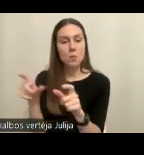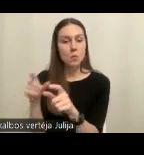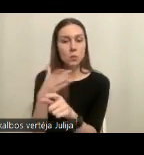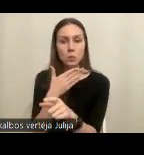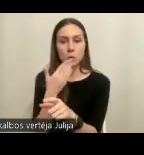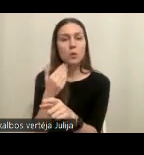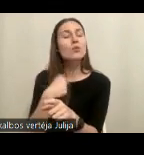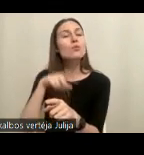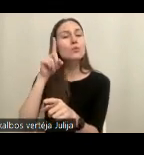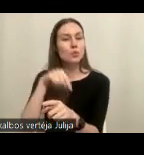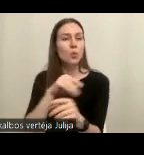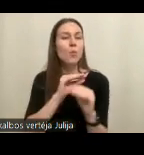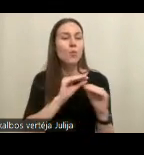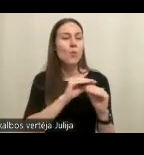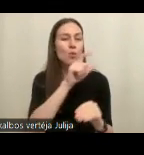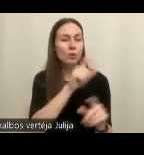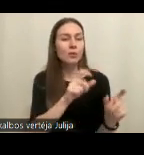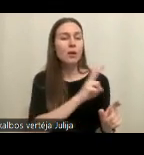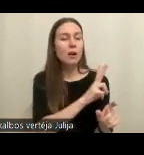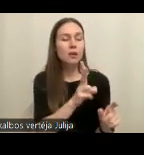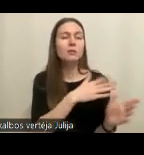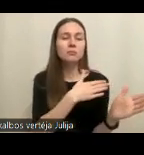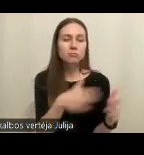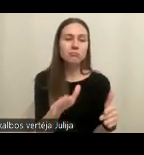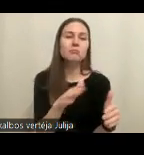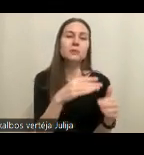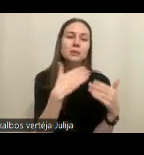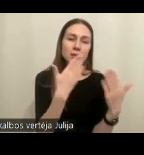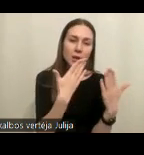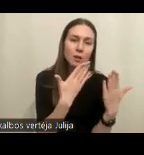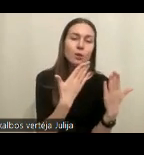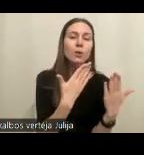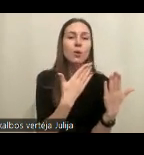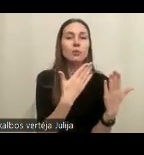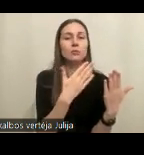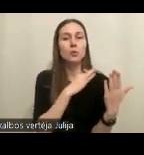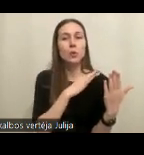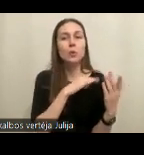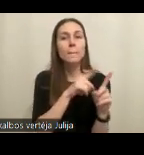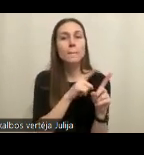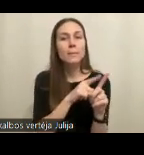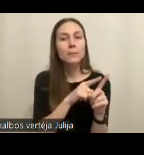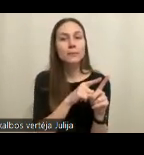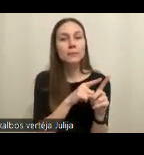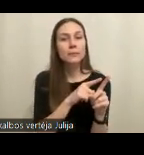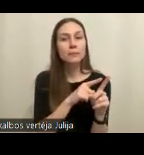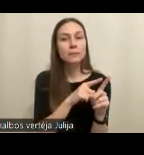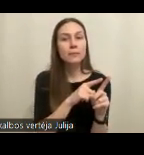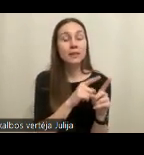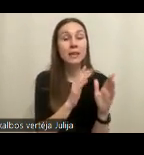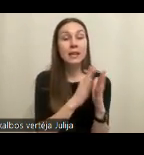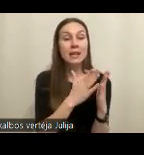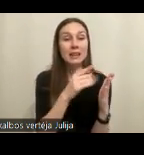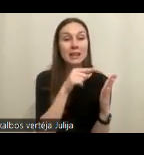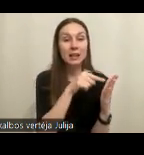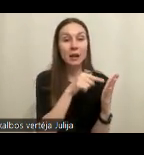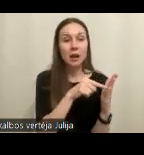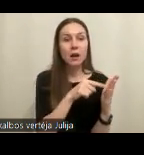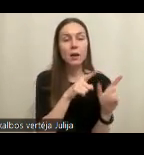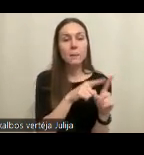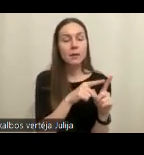yra mokytojų, kurie reguliariai skaito, naudoja tas garsinės knygas